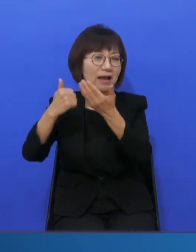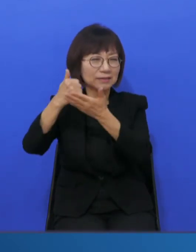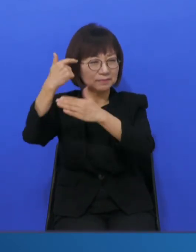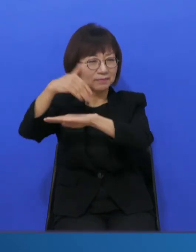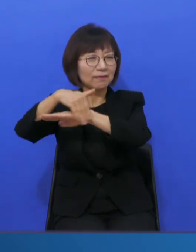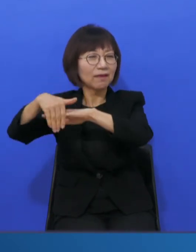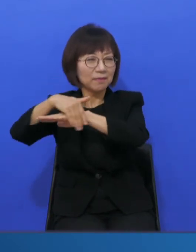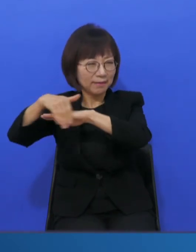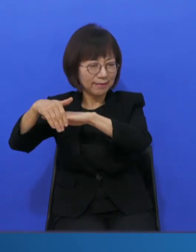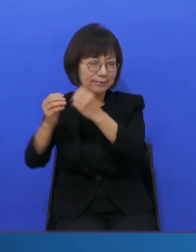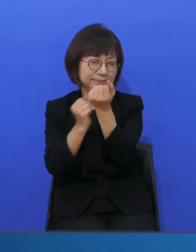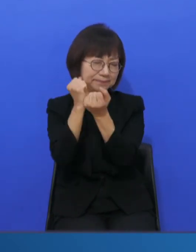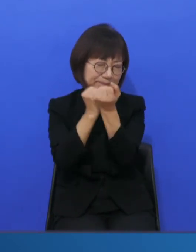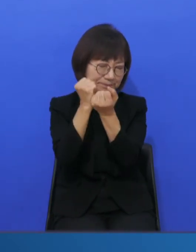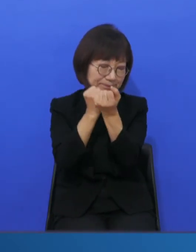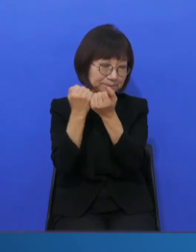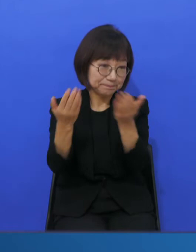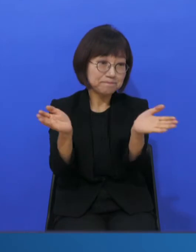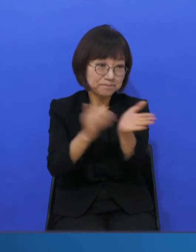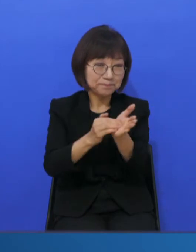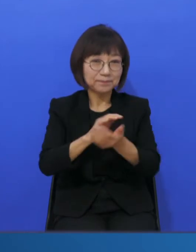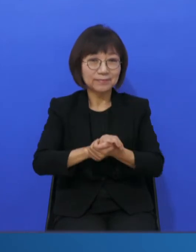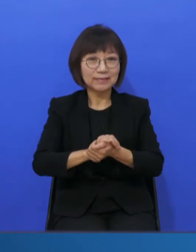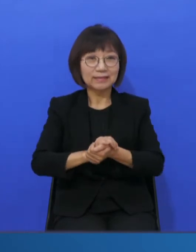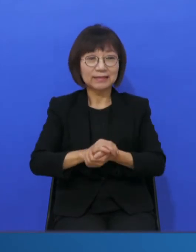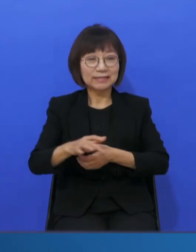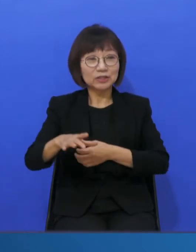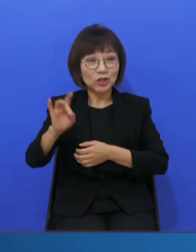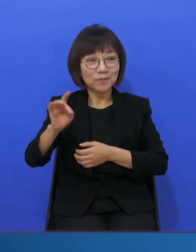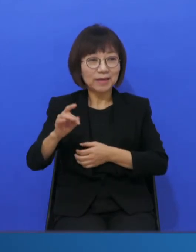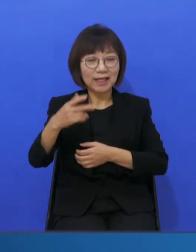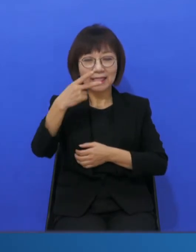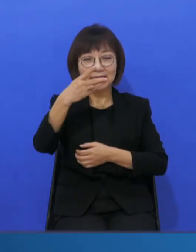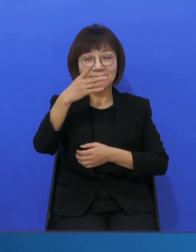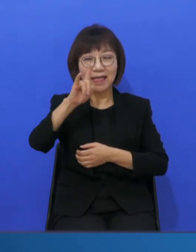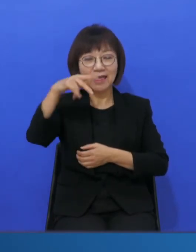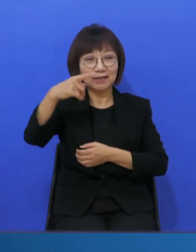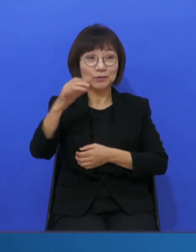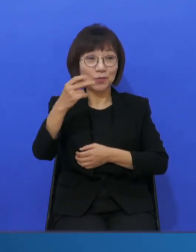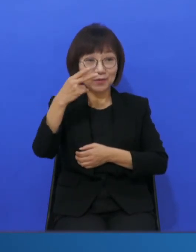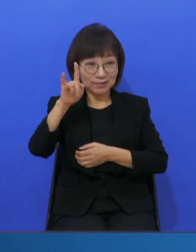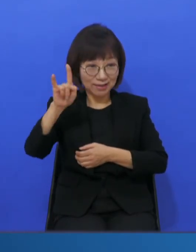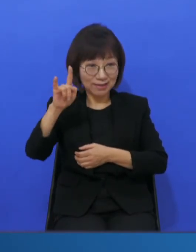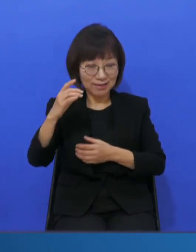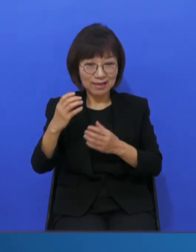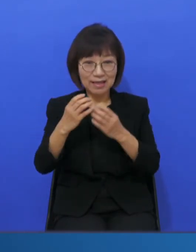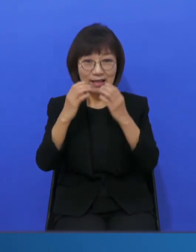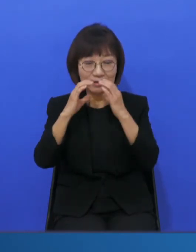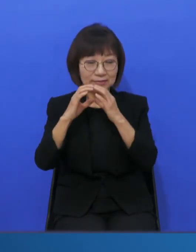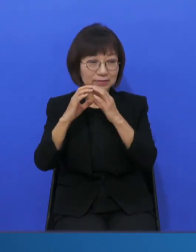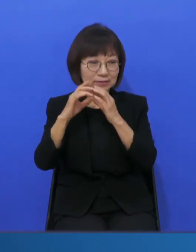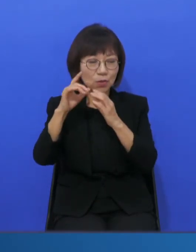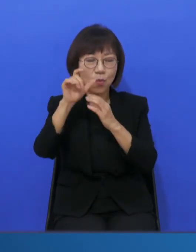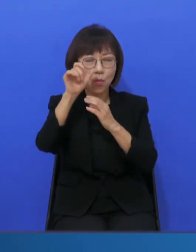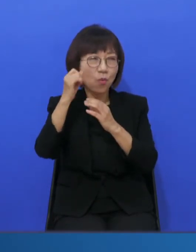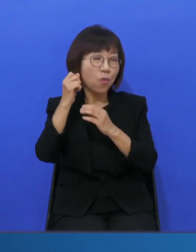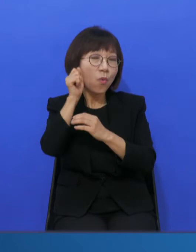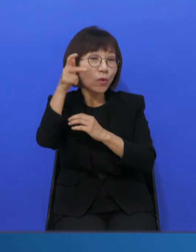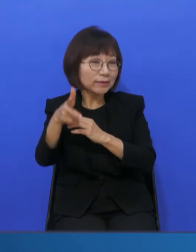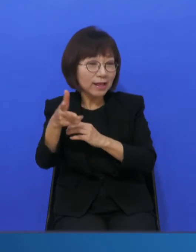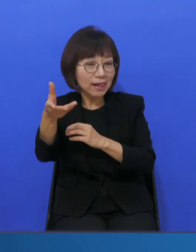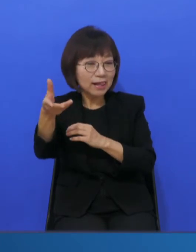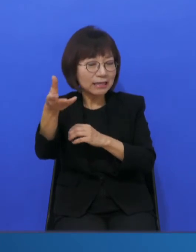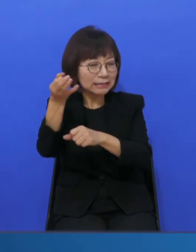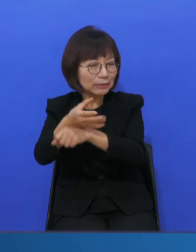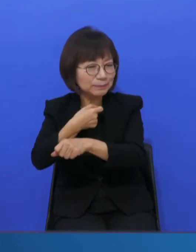sure of God's plan. 그래서 원래 태종대 호텔 저걸 살라 했다니까요. And so at first, we wanted to buy the Taejongdae Hotel. 사회는 저기서 합숙을 하고 있어 저걸